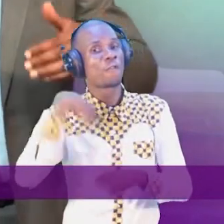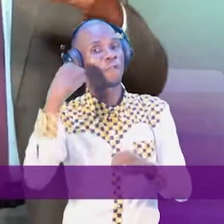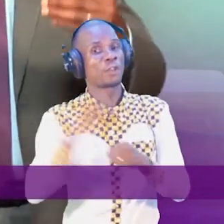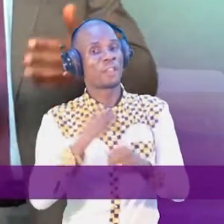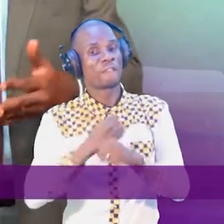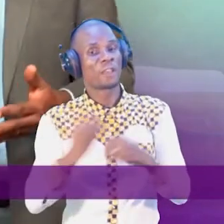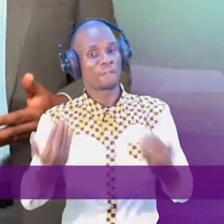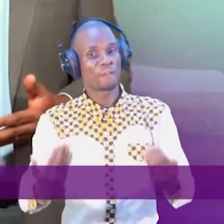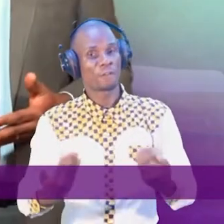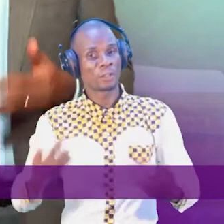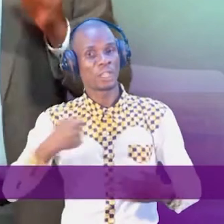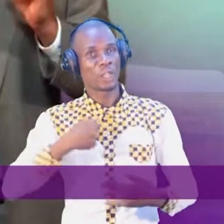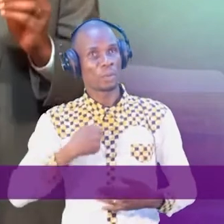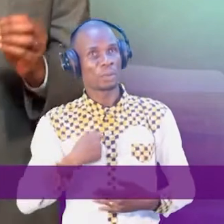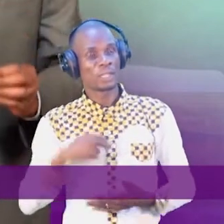ezali kopekisa moto